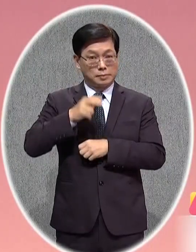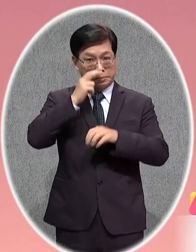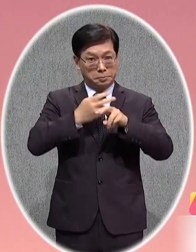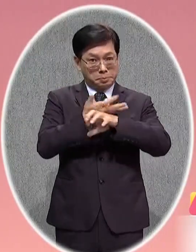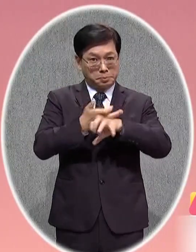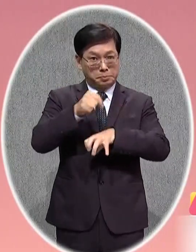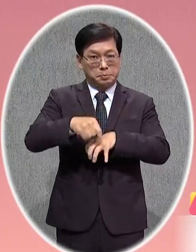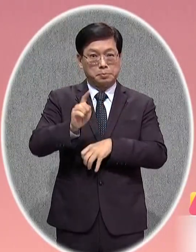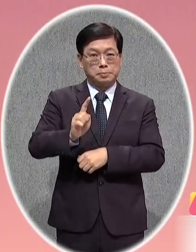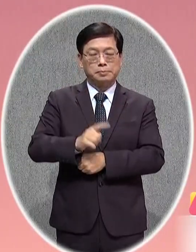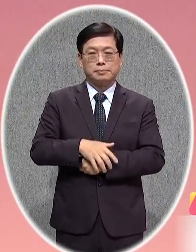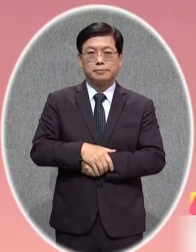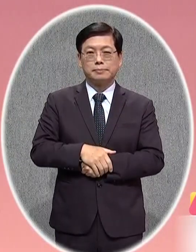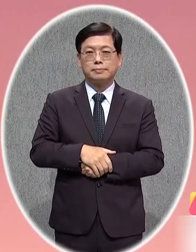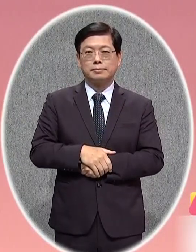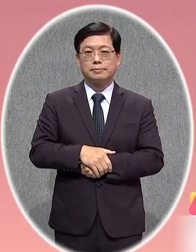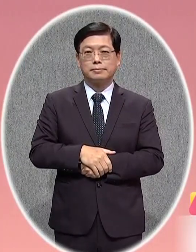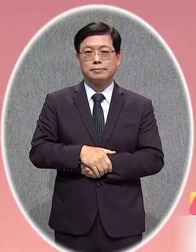什么。